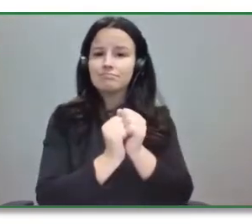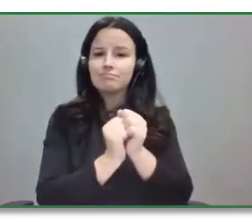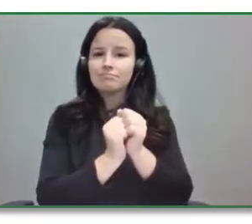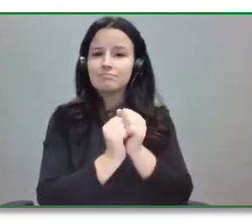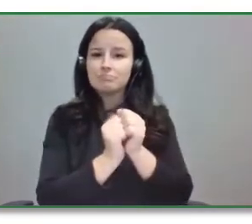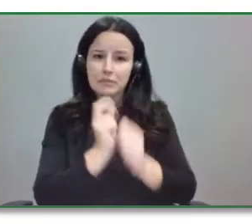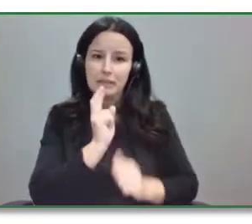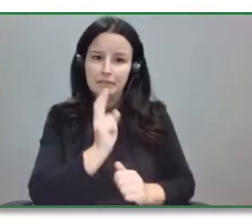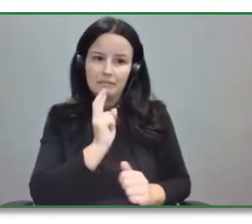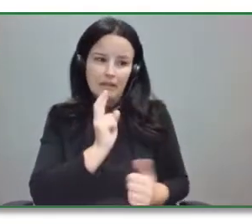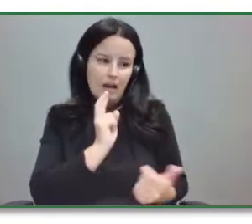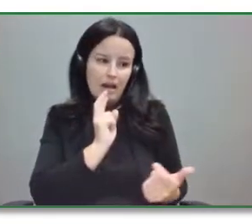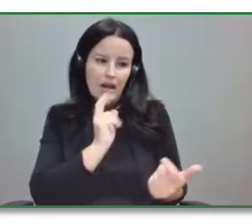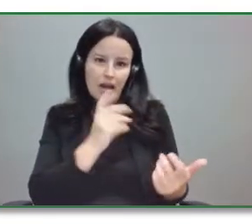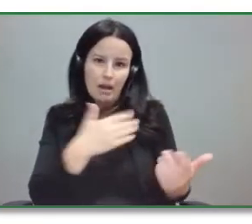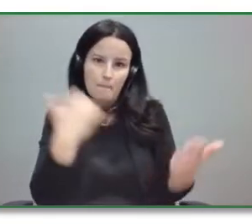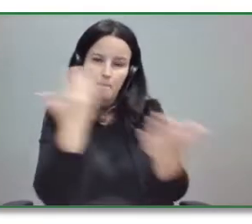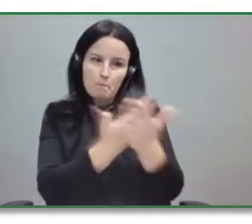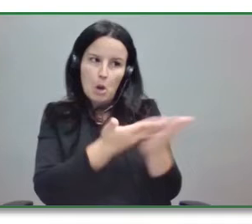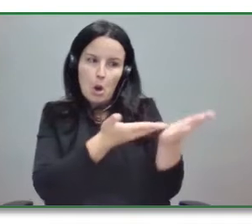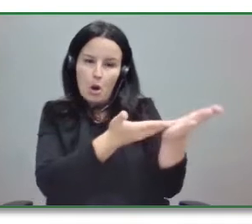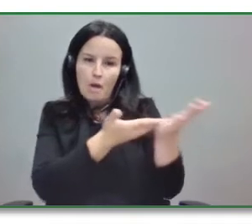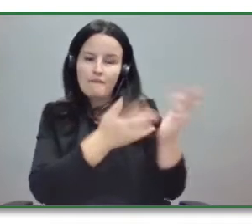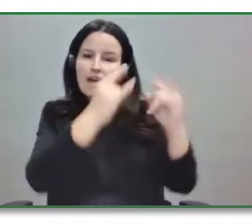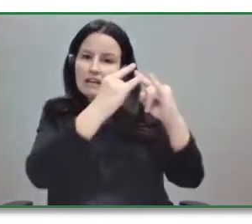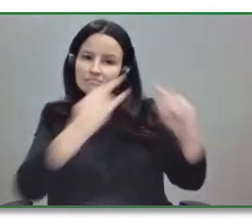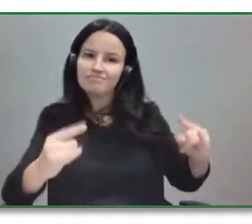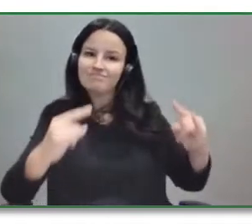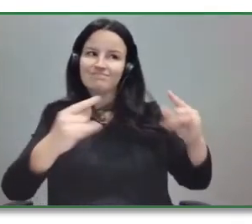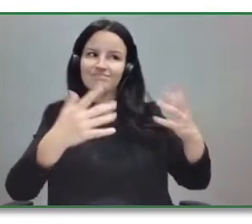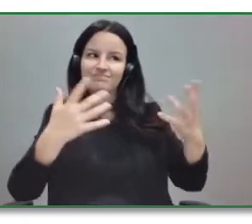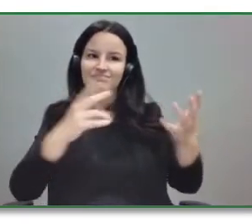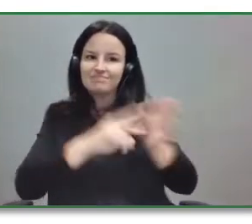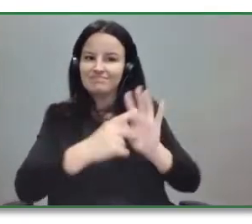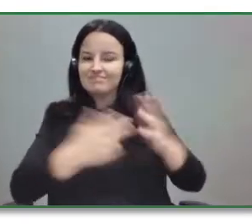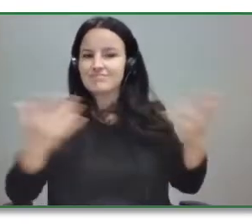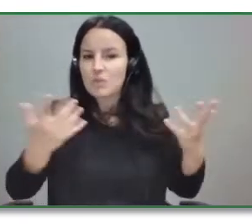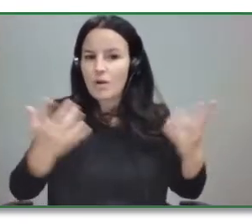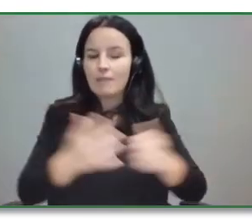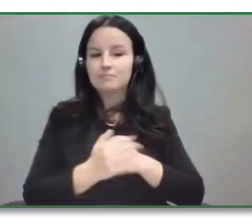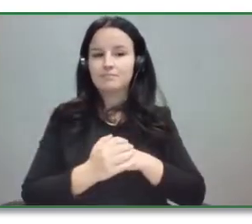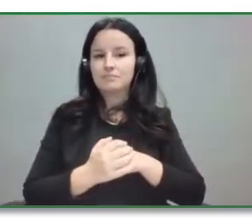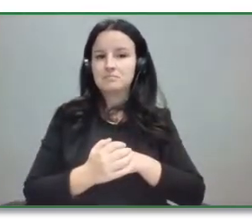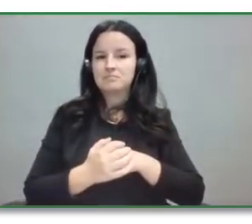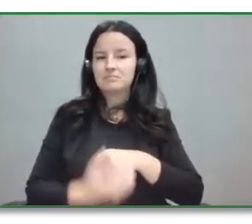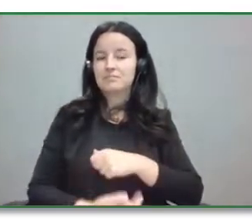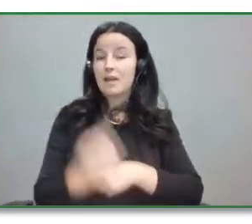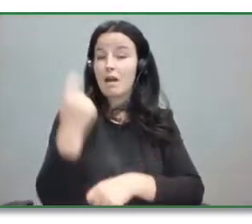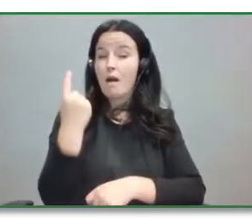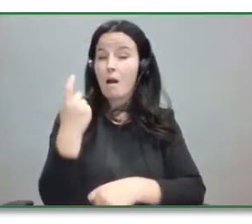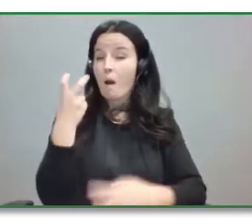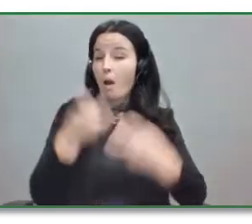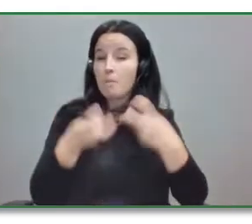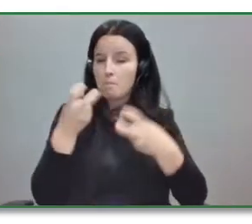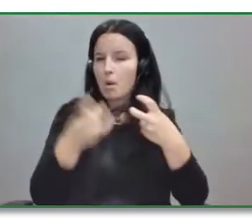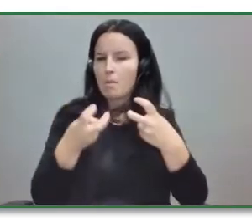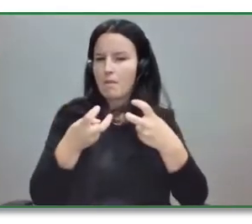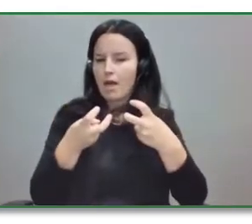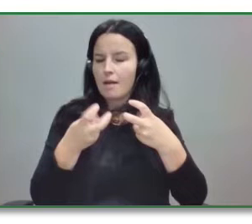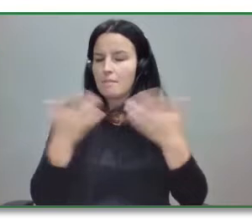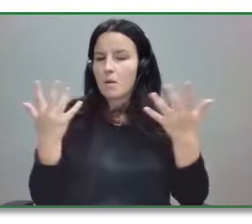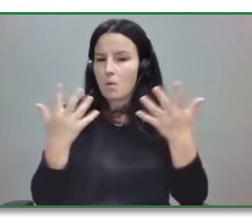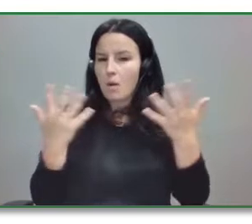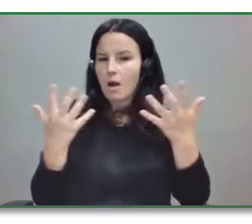ce que ça veut dire donc du camping sous la tente. L'un des problèmes que nous avons dû résoudre était de savoir